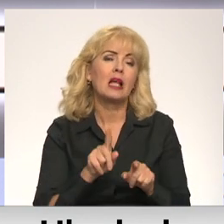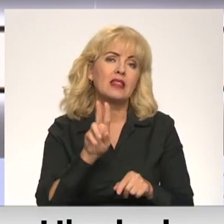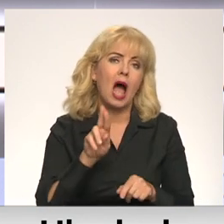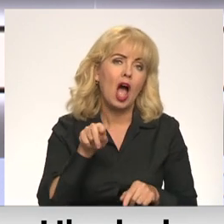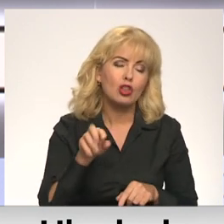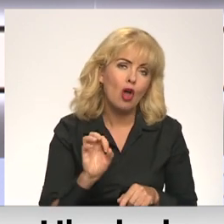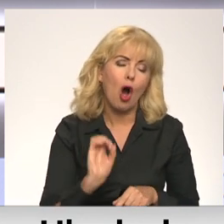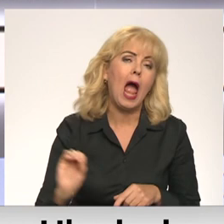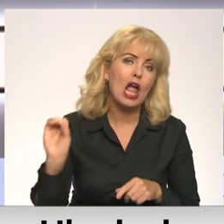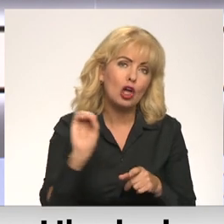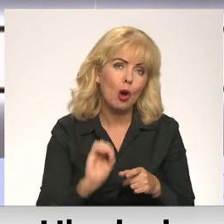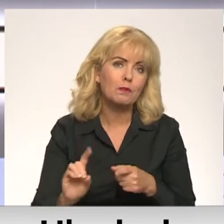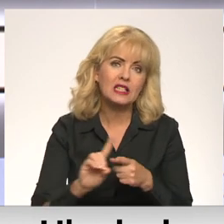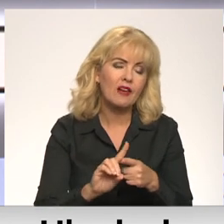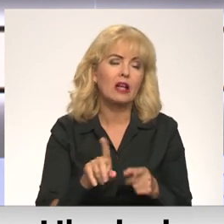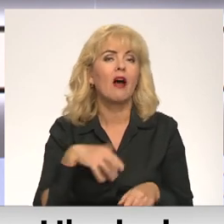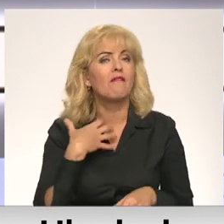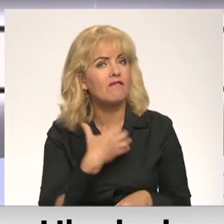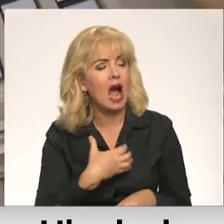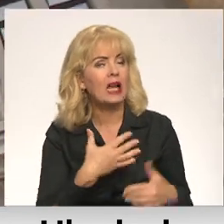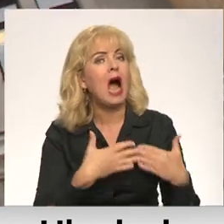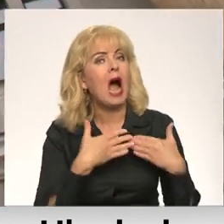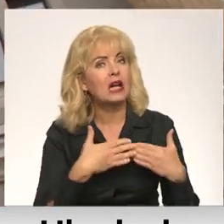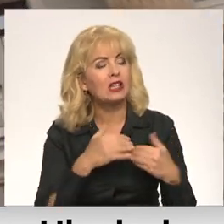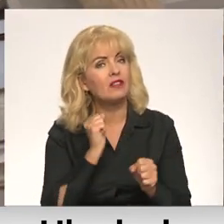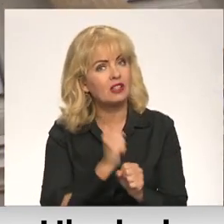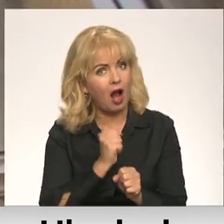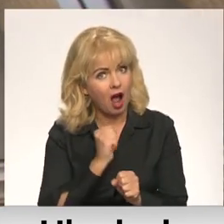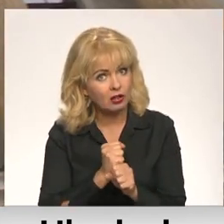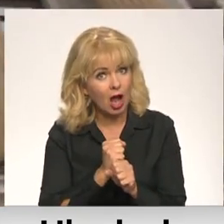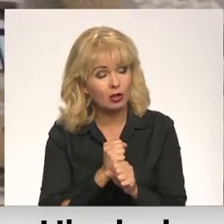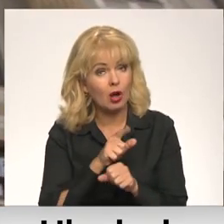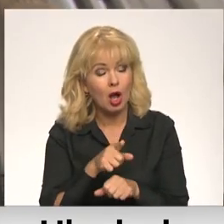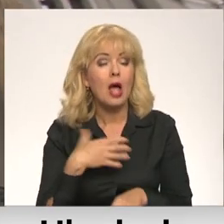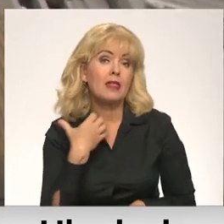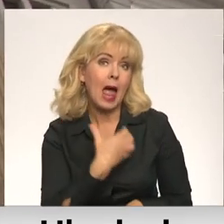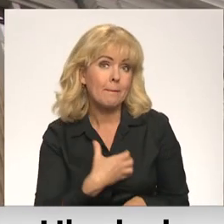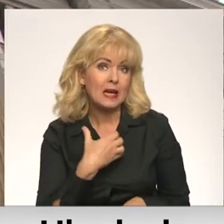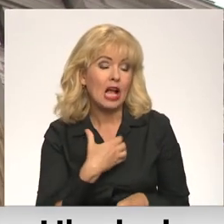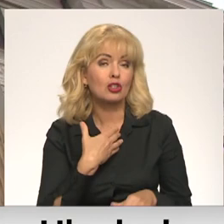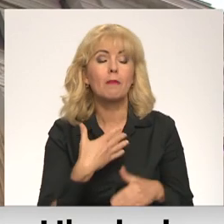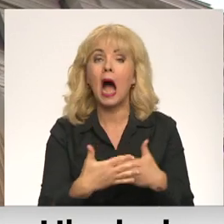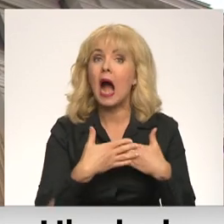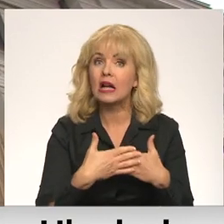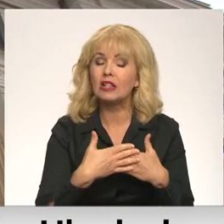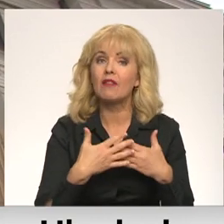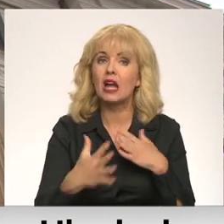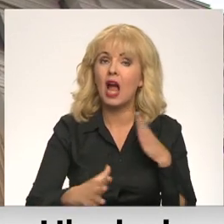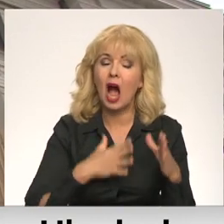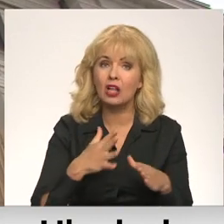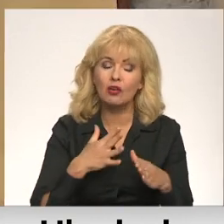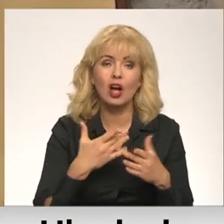Eiropas Savienībai vajadzētu aktīvāk tomēr piestrādāt. Uz nepieciešamību aktīvāk gatavoties hibrīda